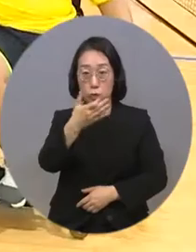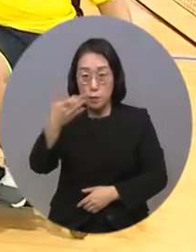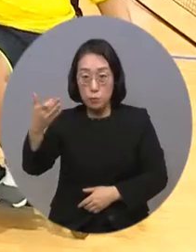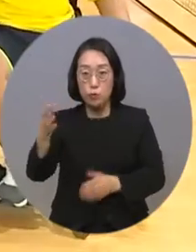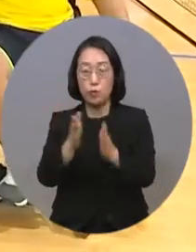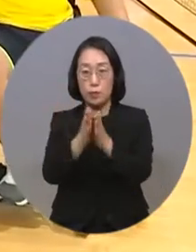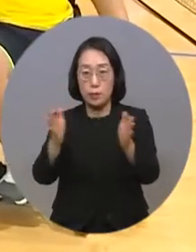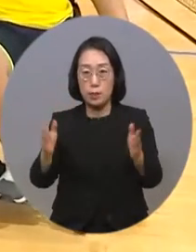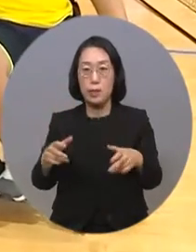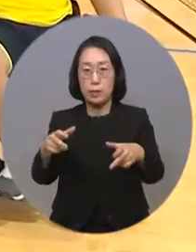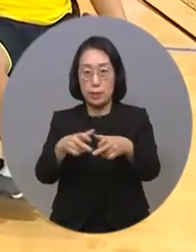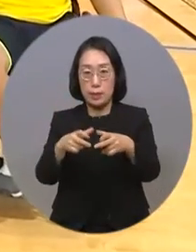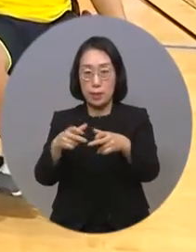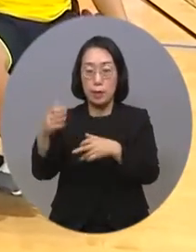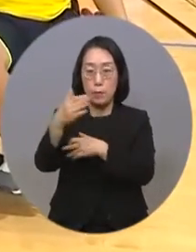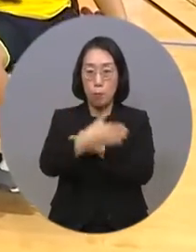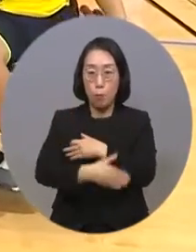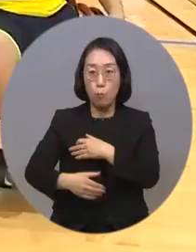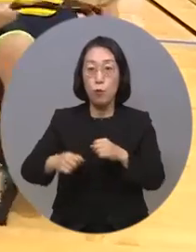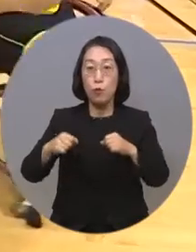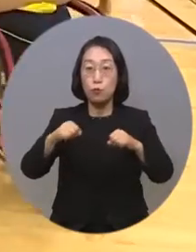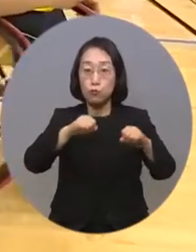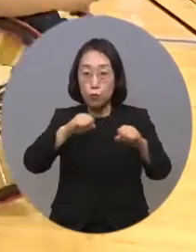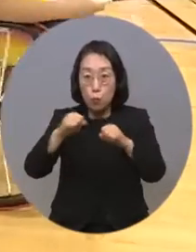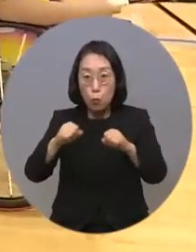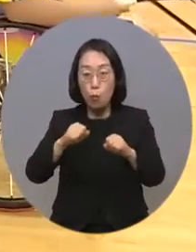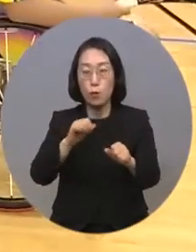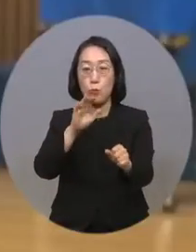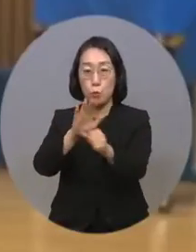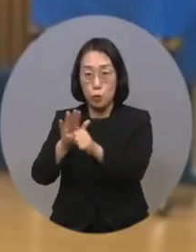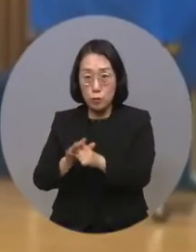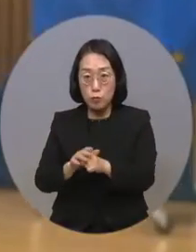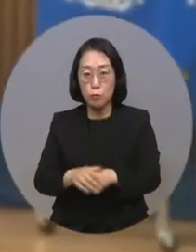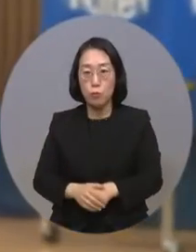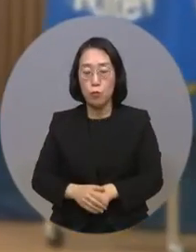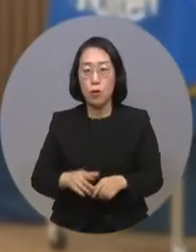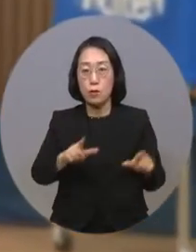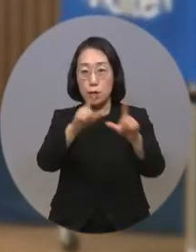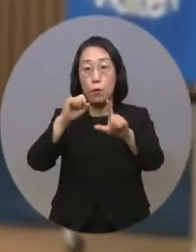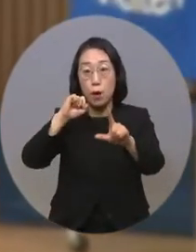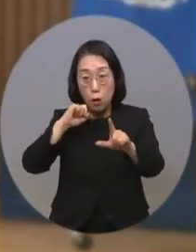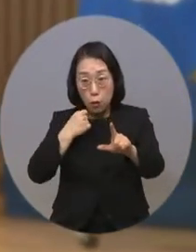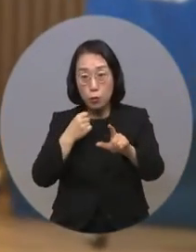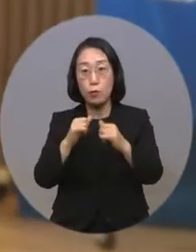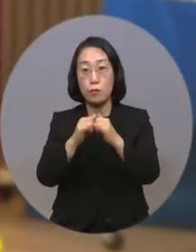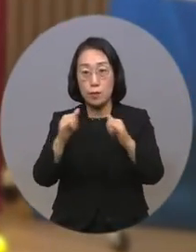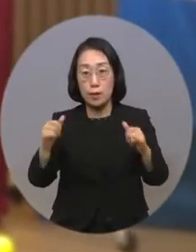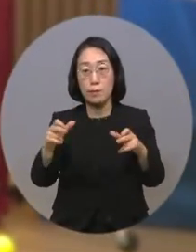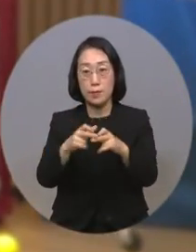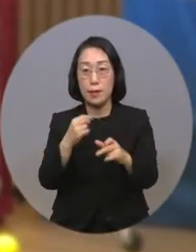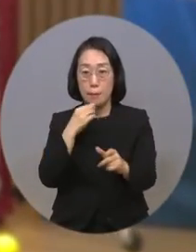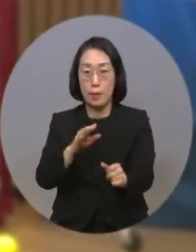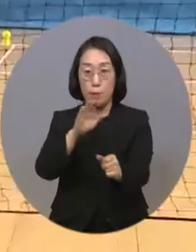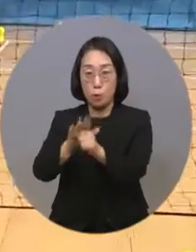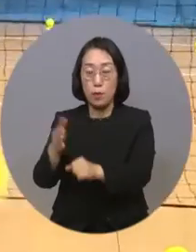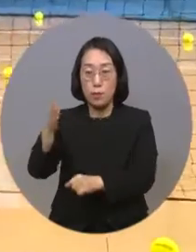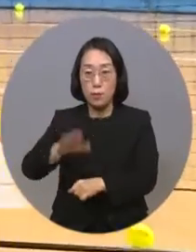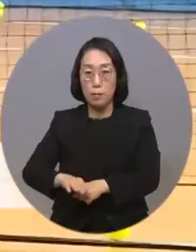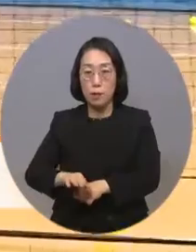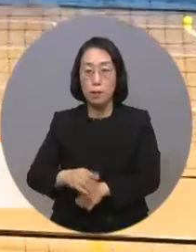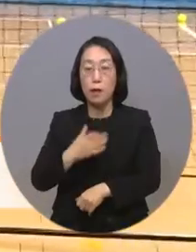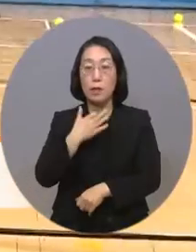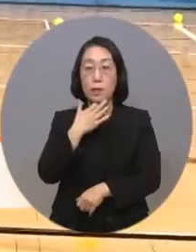시작한 장애인 스포츠 강좌 이용권 지원 사업은 저소득층 창 애인을 대상으로 지원했지만 올해 부터는 만